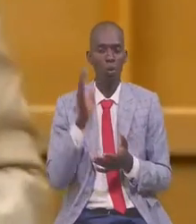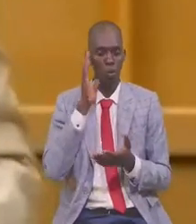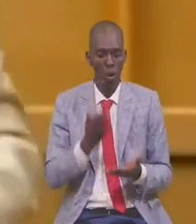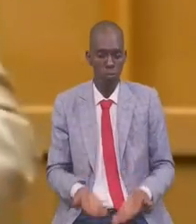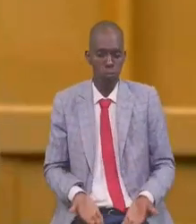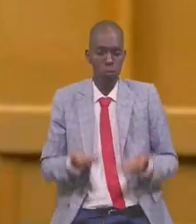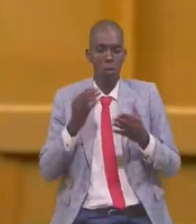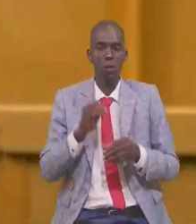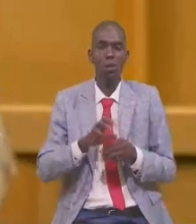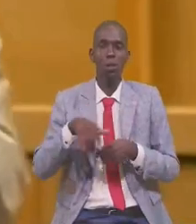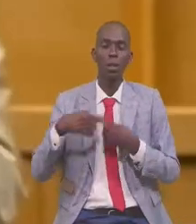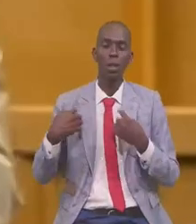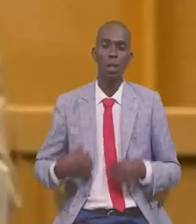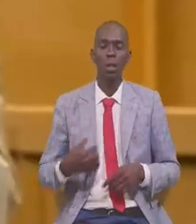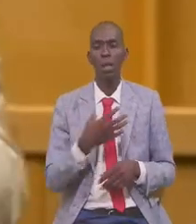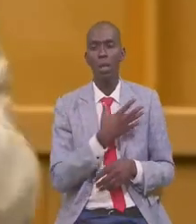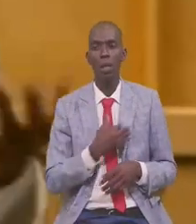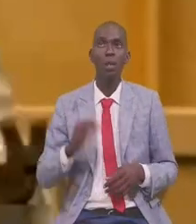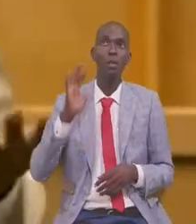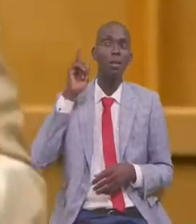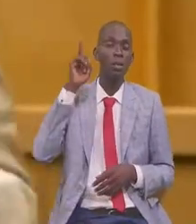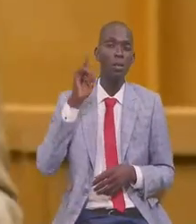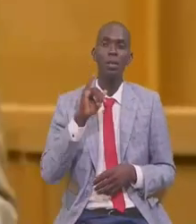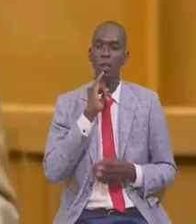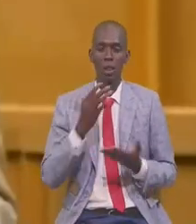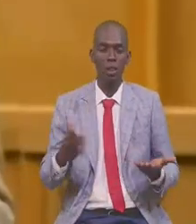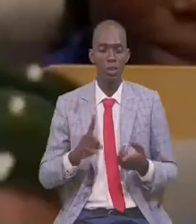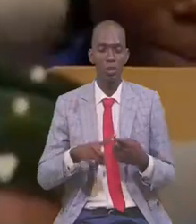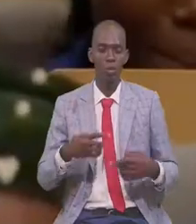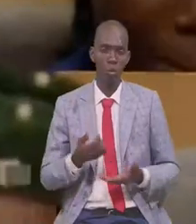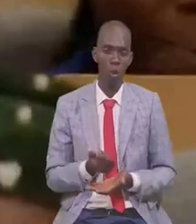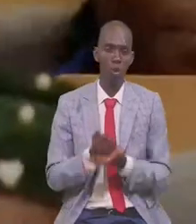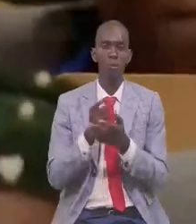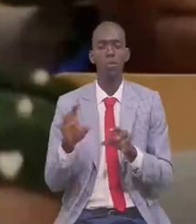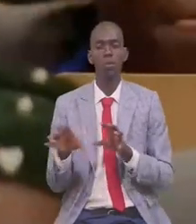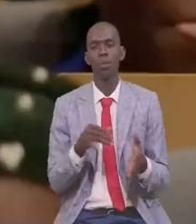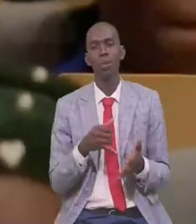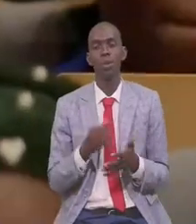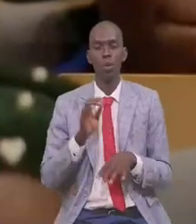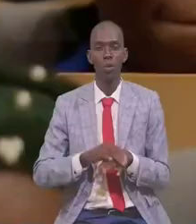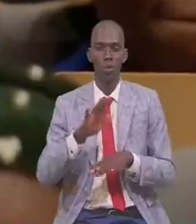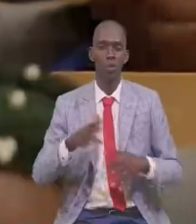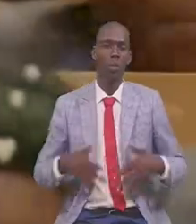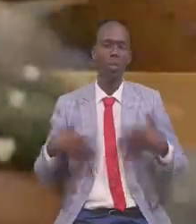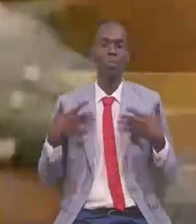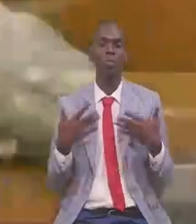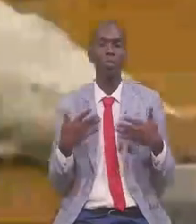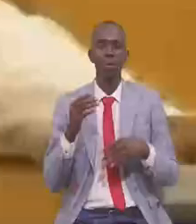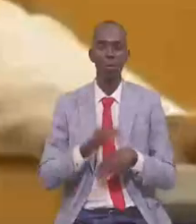cœur. Et il est là pour que cela se produise dans ta vie, dans ton